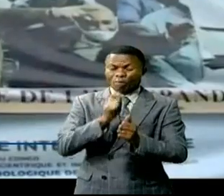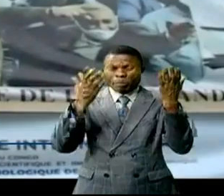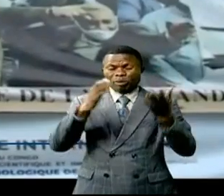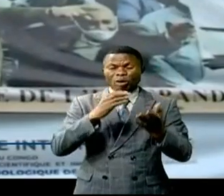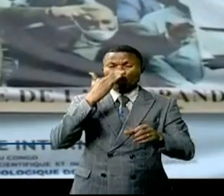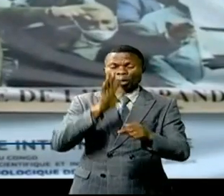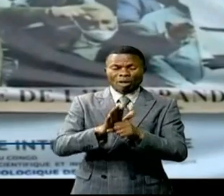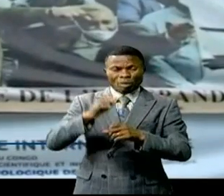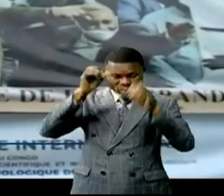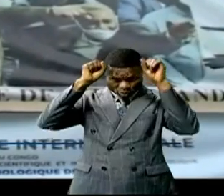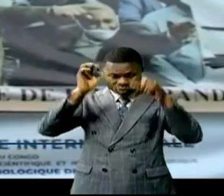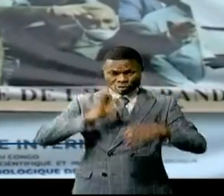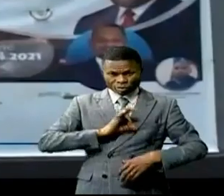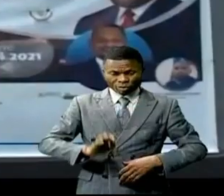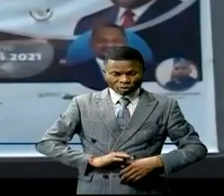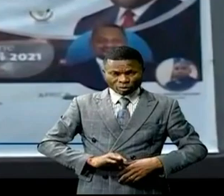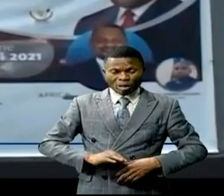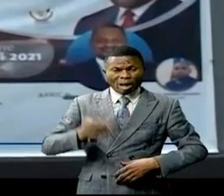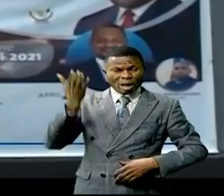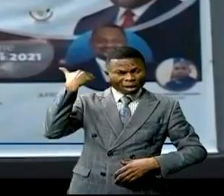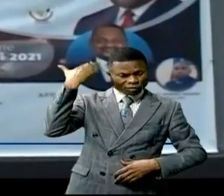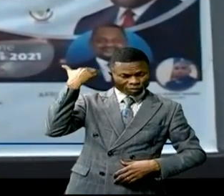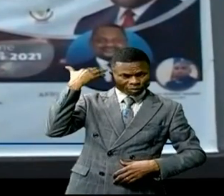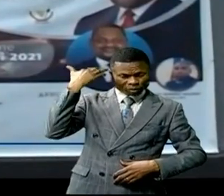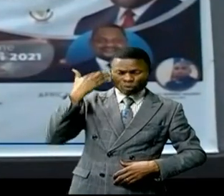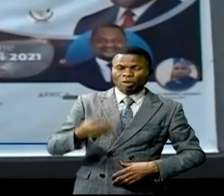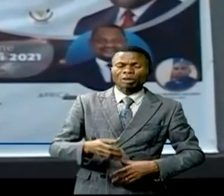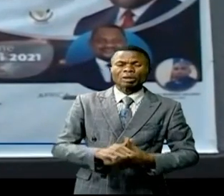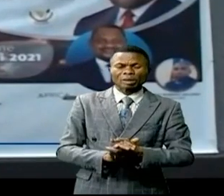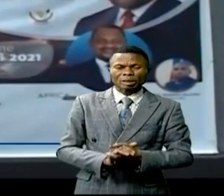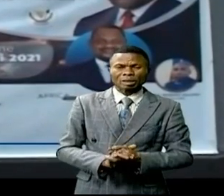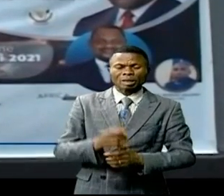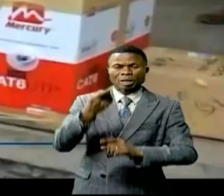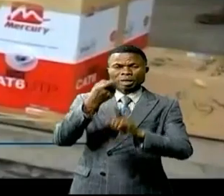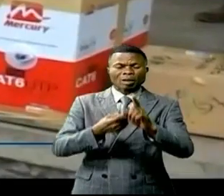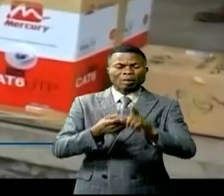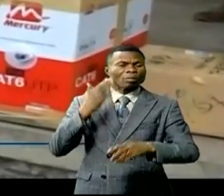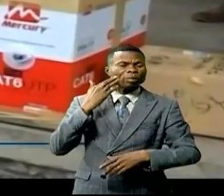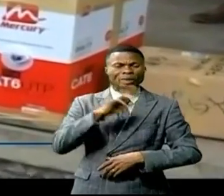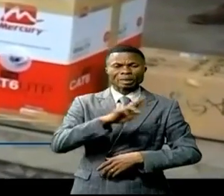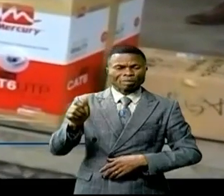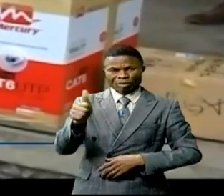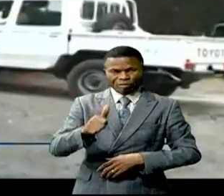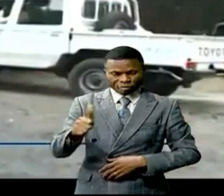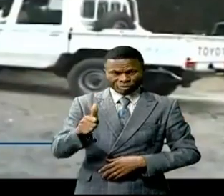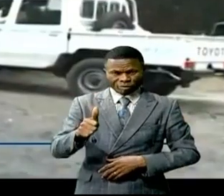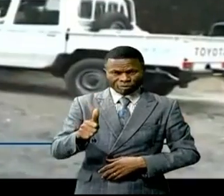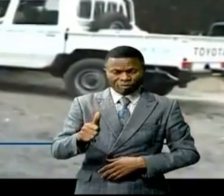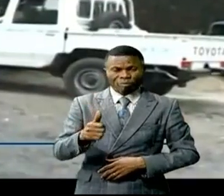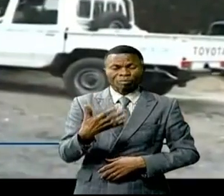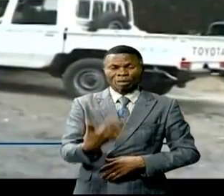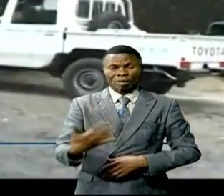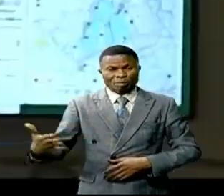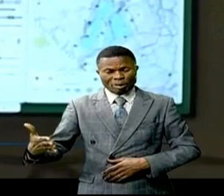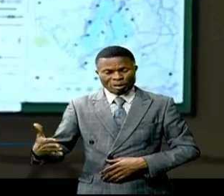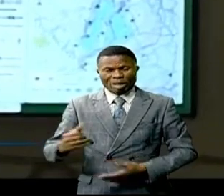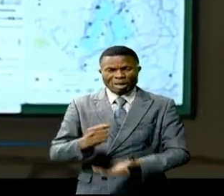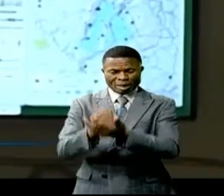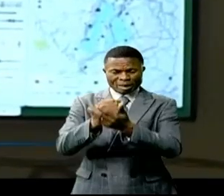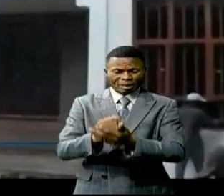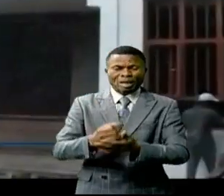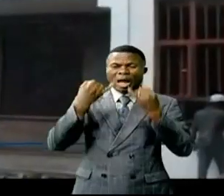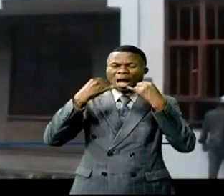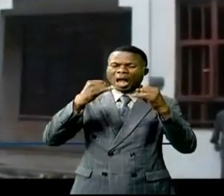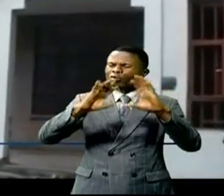d'État après l'éruption du volcan Nyiragongo de mai 2021, ce matériel va renforcer les pôles